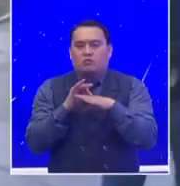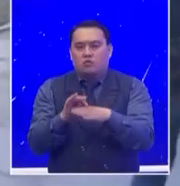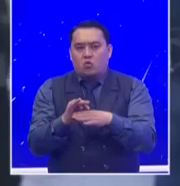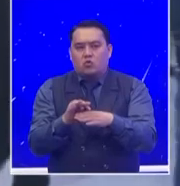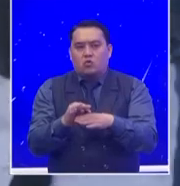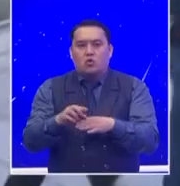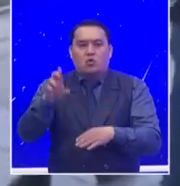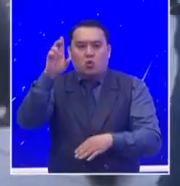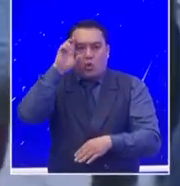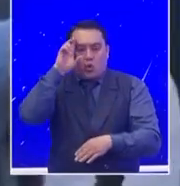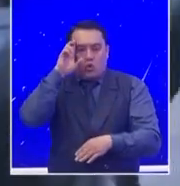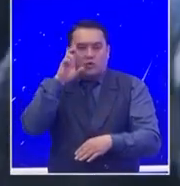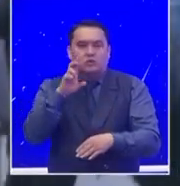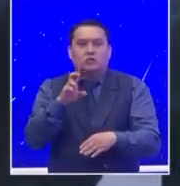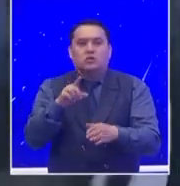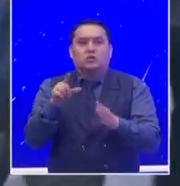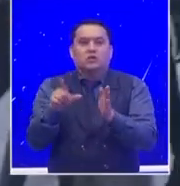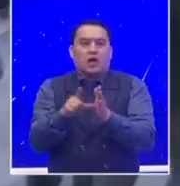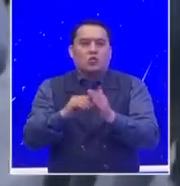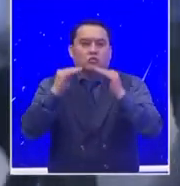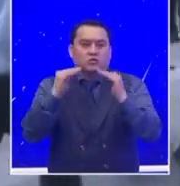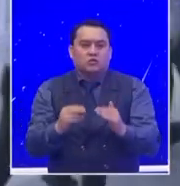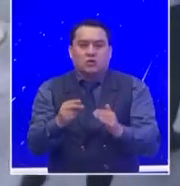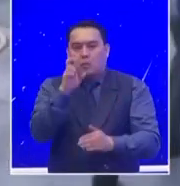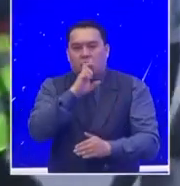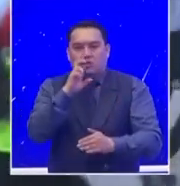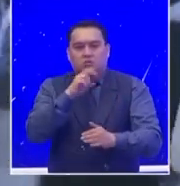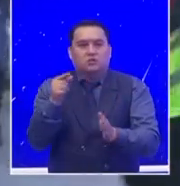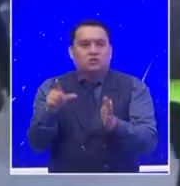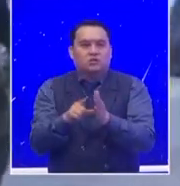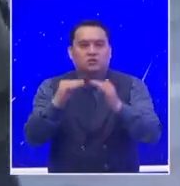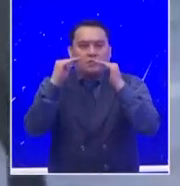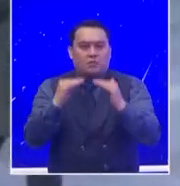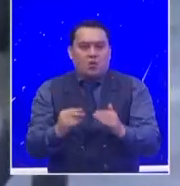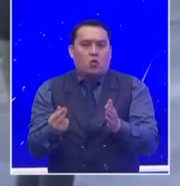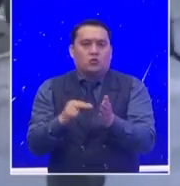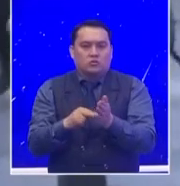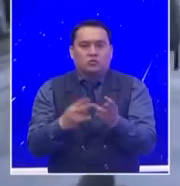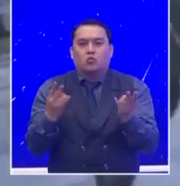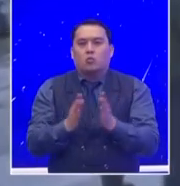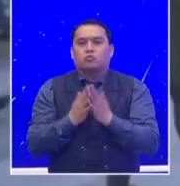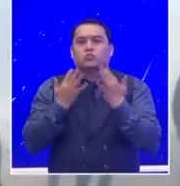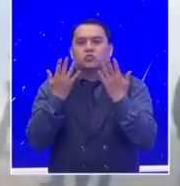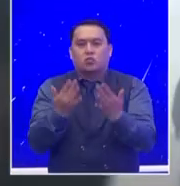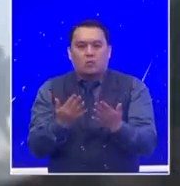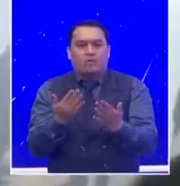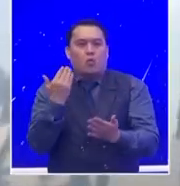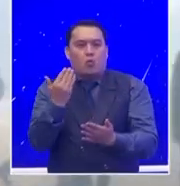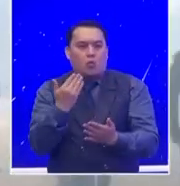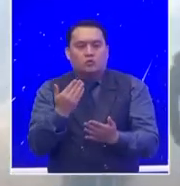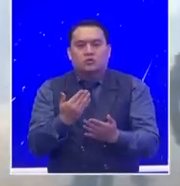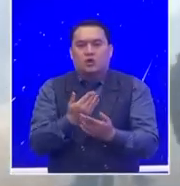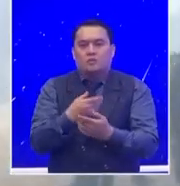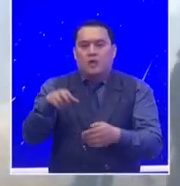Олар үкіметтен жанармайға салықты төмендетуді, бензин бағасын арзандатуды сұрап отыр. Айта кетейік, Франция коронавирус дерті